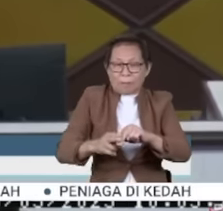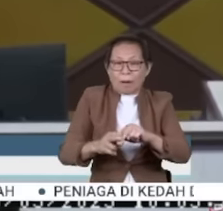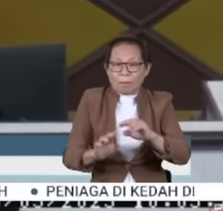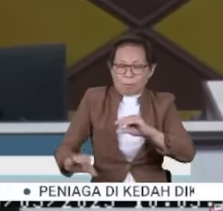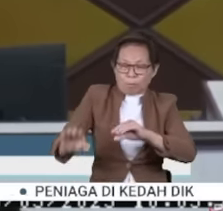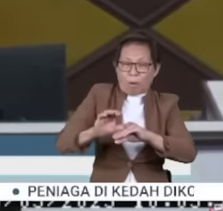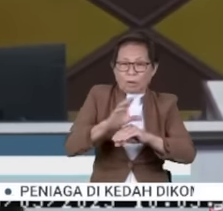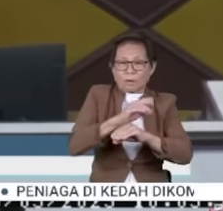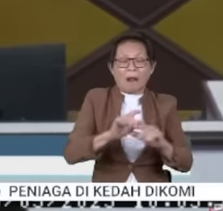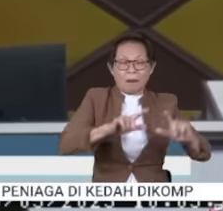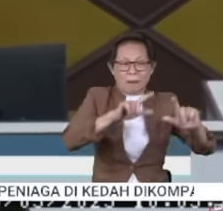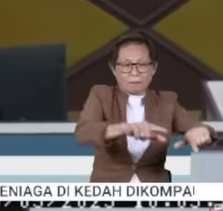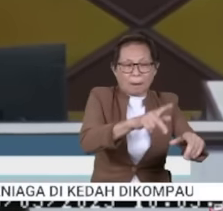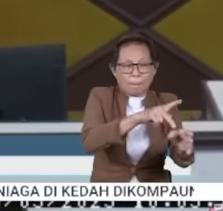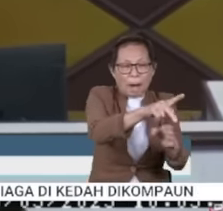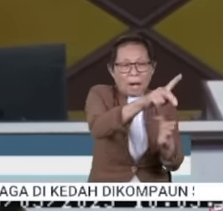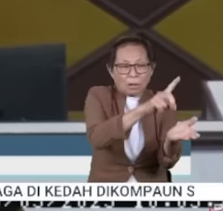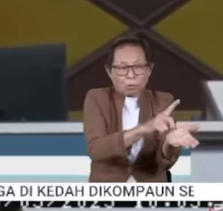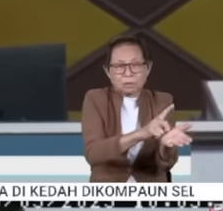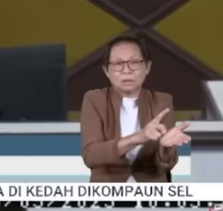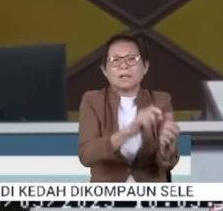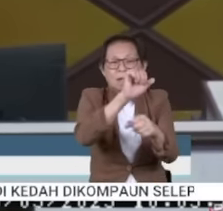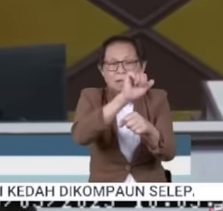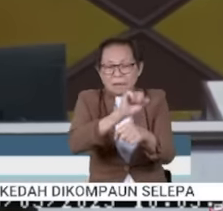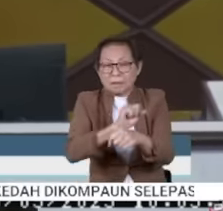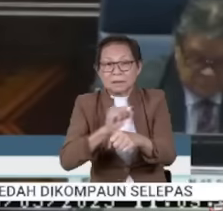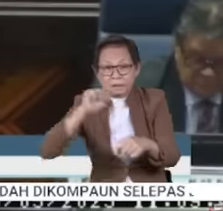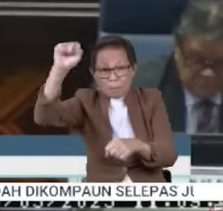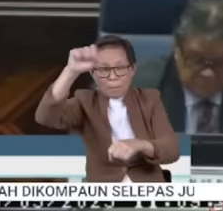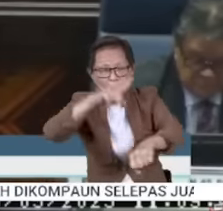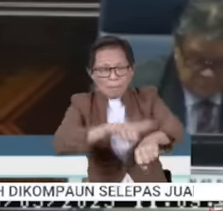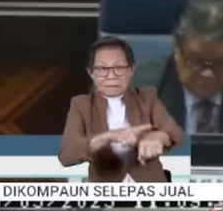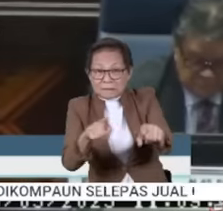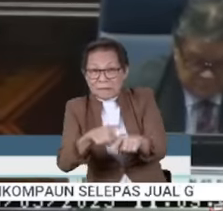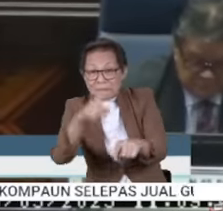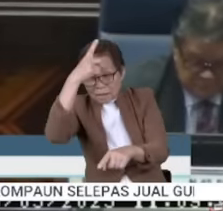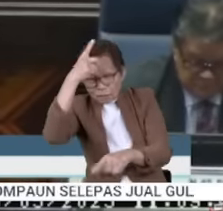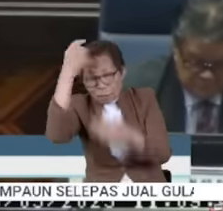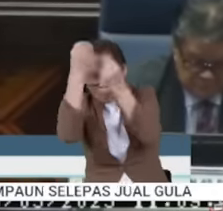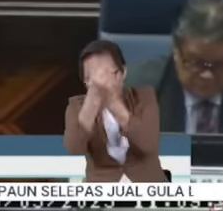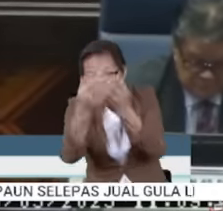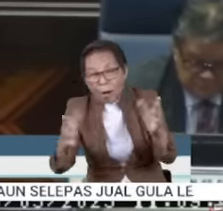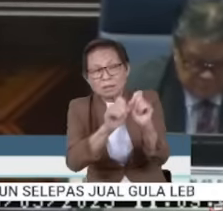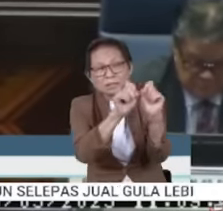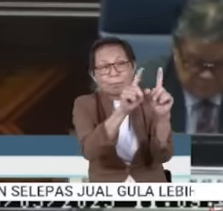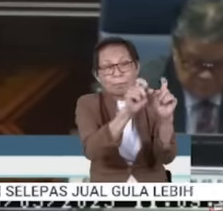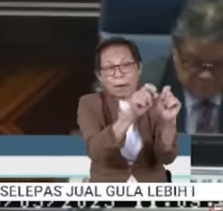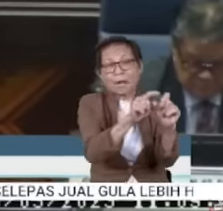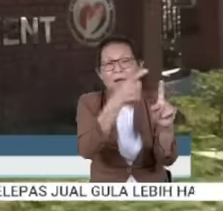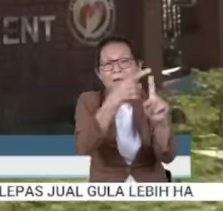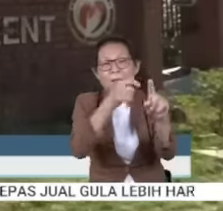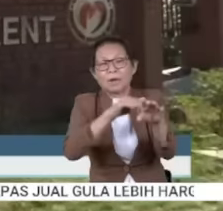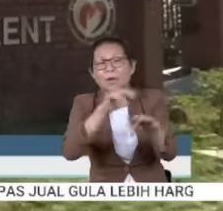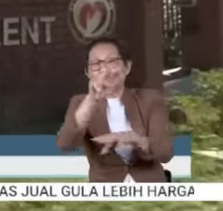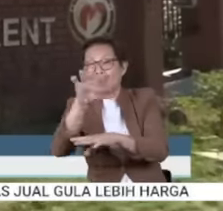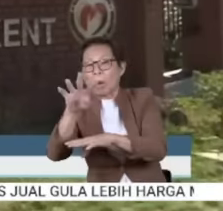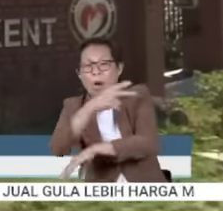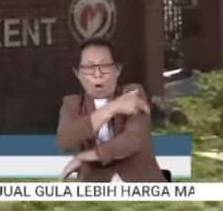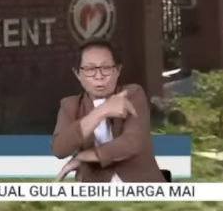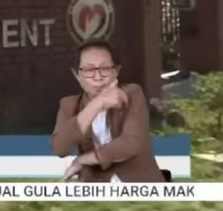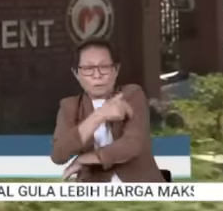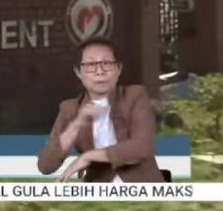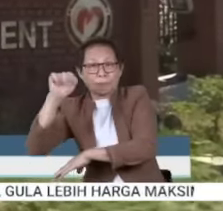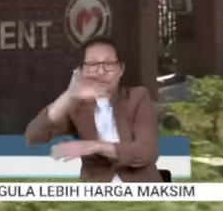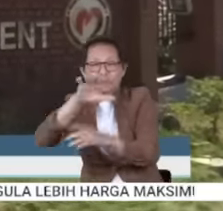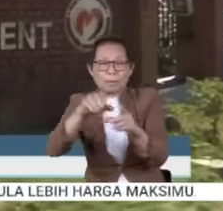pakar-pakar perobatan yang berhikmat di Sabah dalam Sisi sama atau James memaklumkan 11 daripada 24 Hospital di sawah